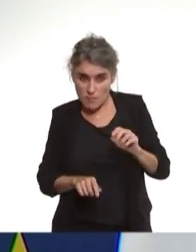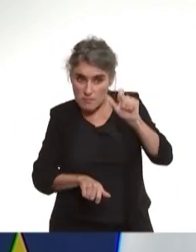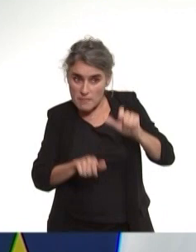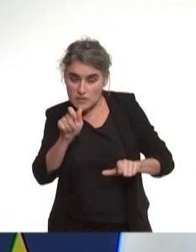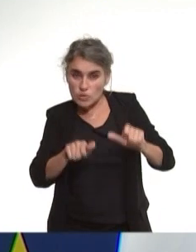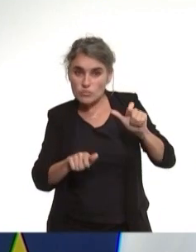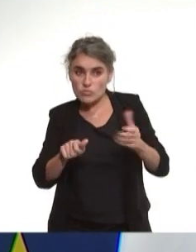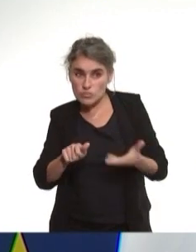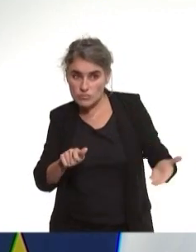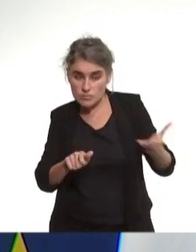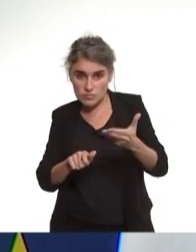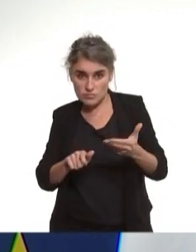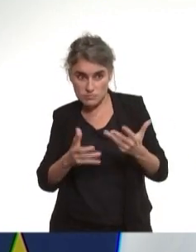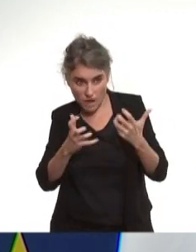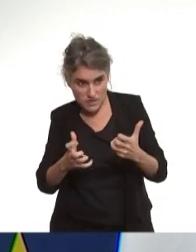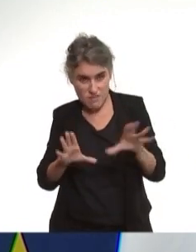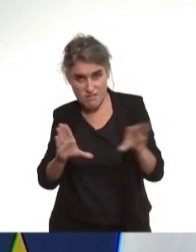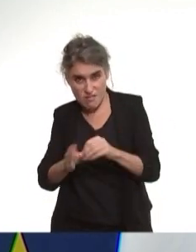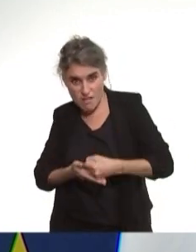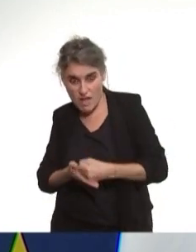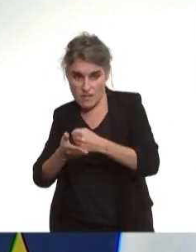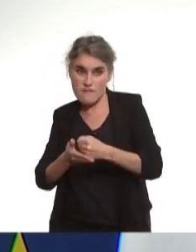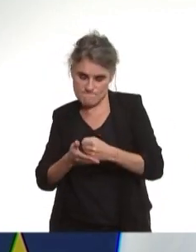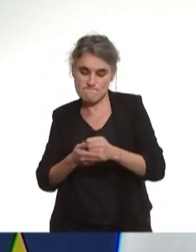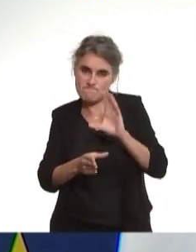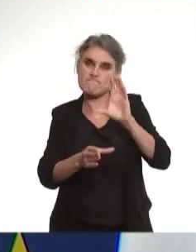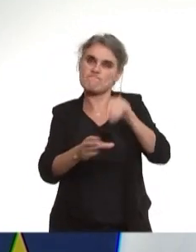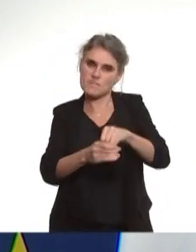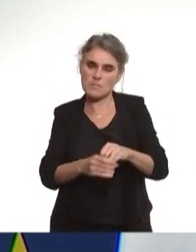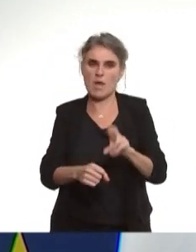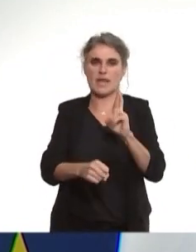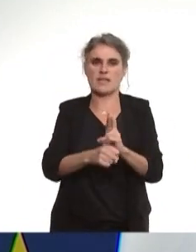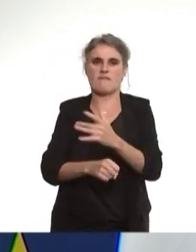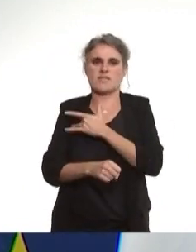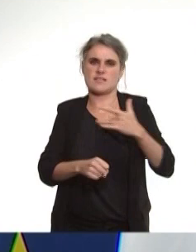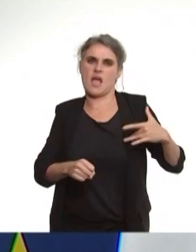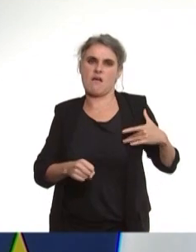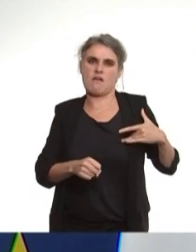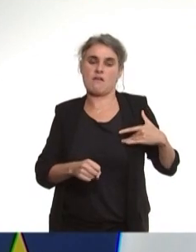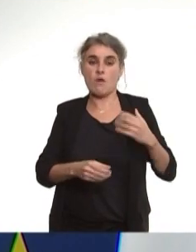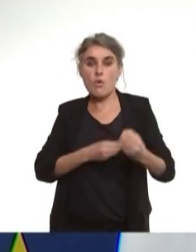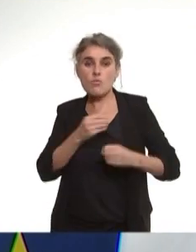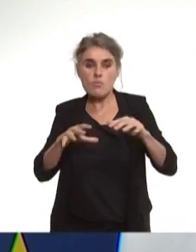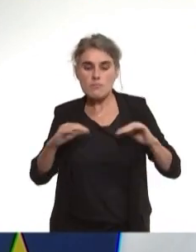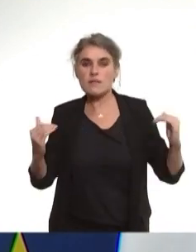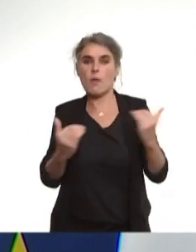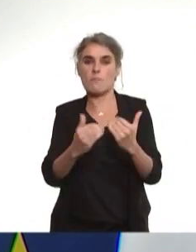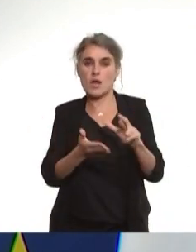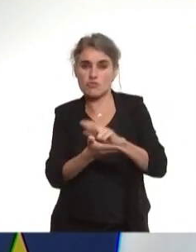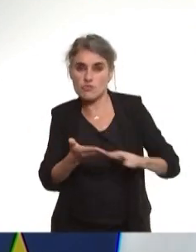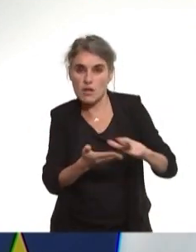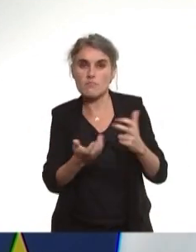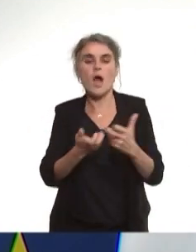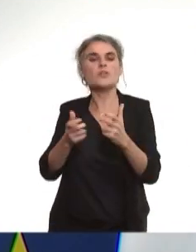également à rejoindre les renforts à travers la réserve sanitaire ou les plateformes régionales pour venir prêter main forte notamment dans les ehpad